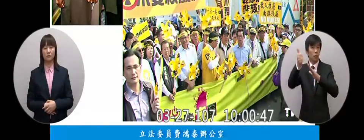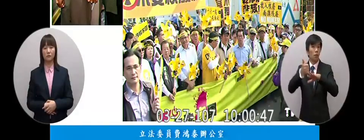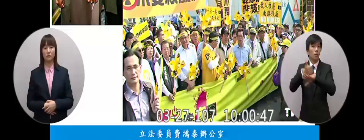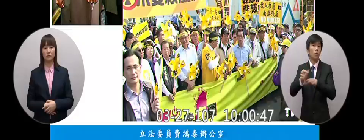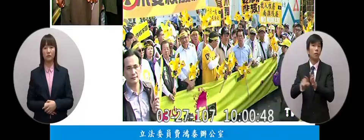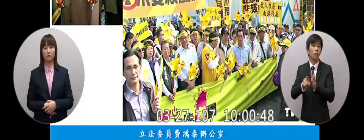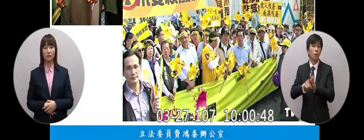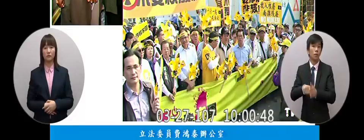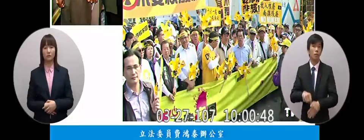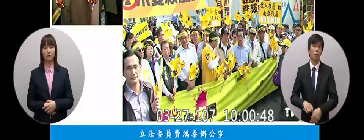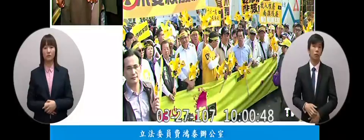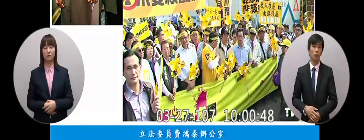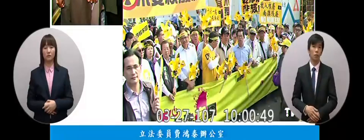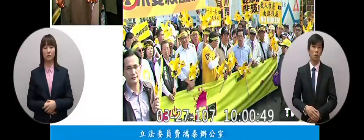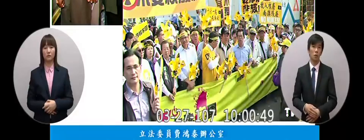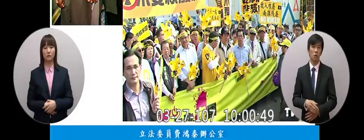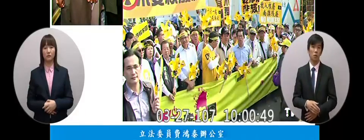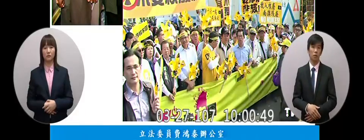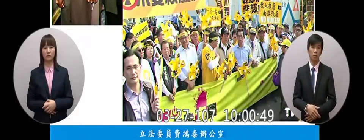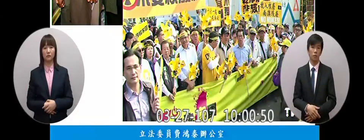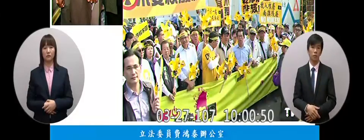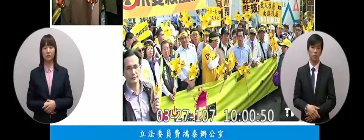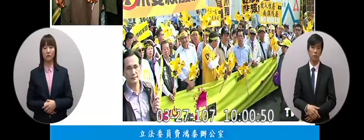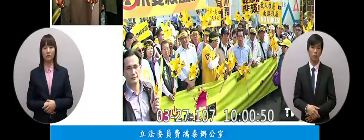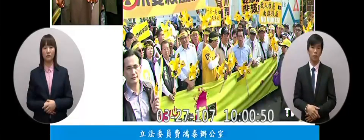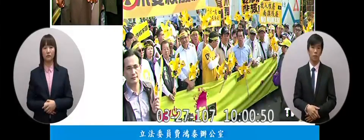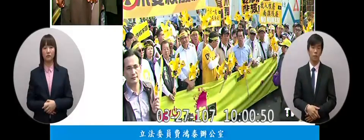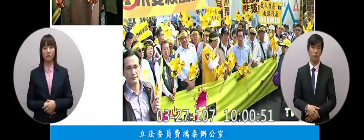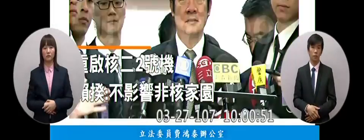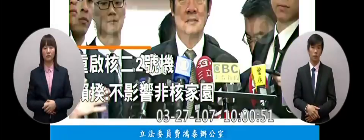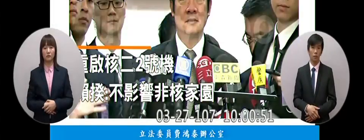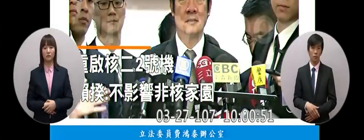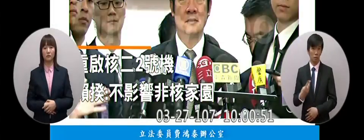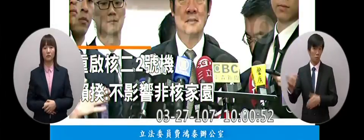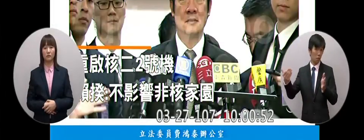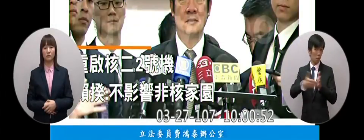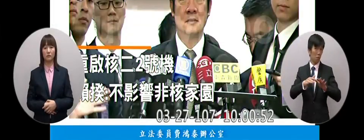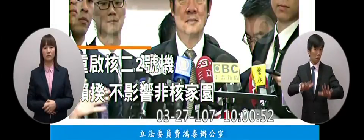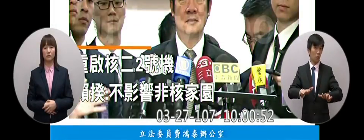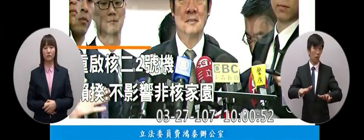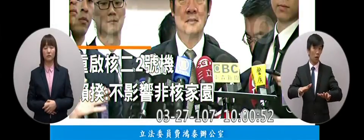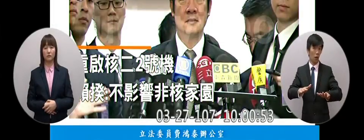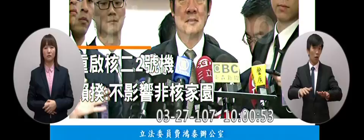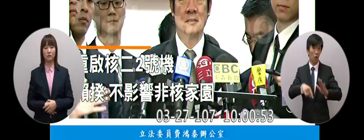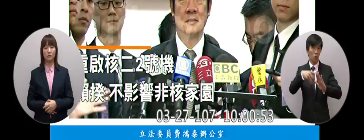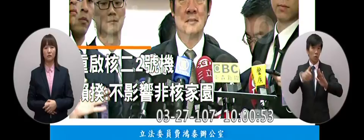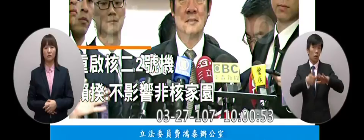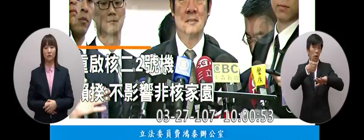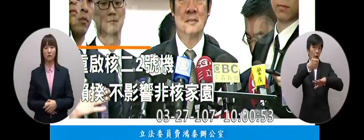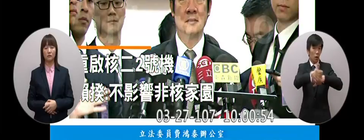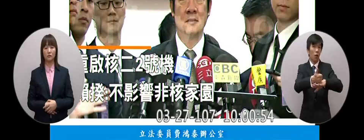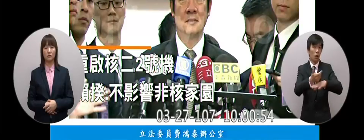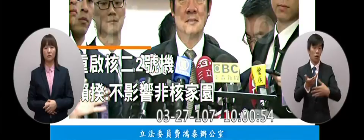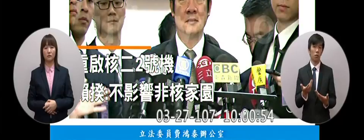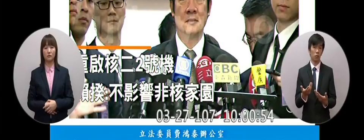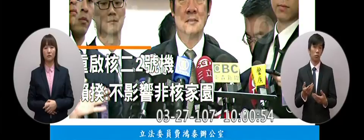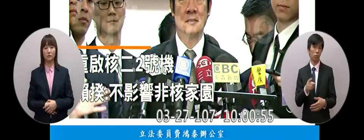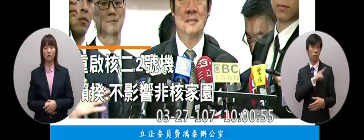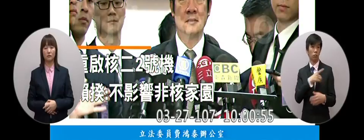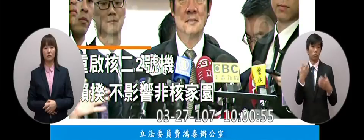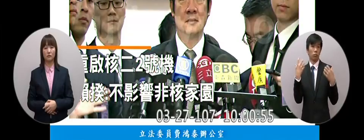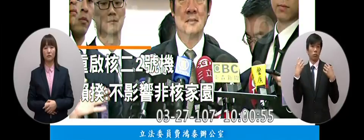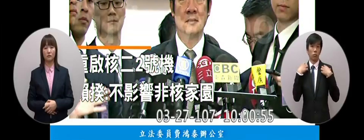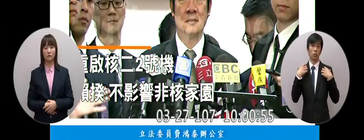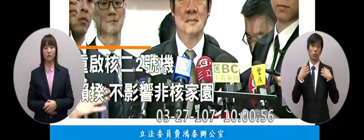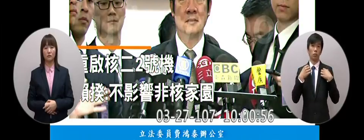核废料要干净的什么什么什么东西。结果呢，当了院长以后，你开始当家做主，知